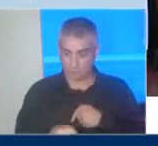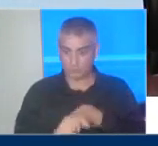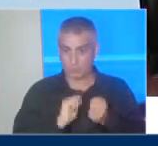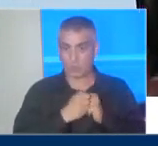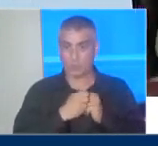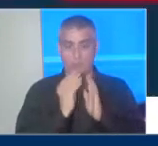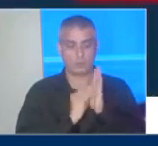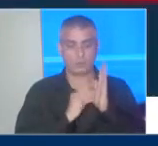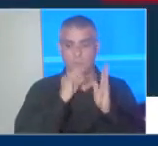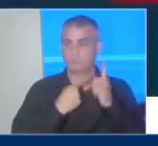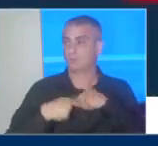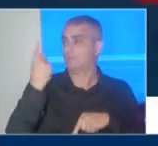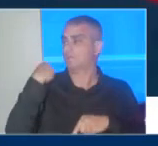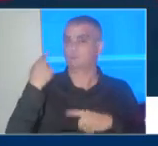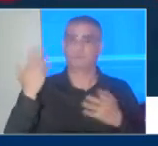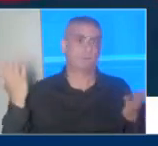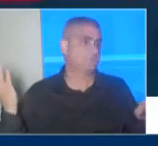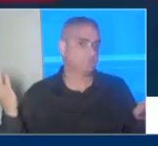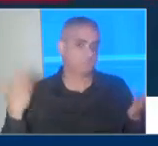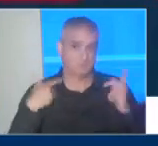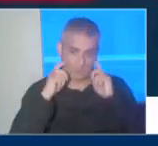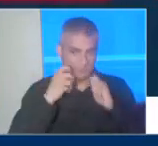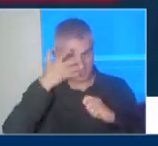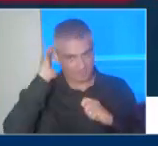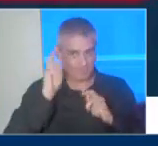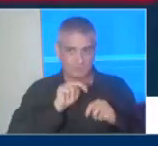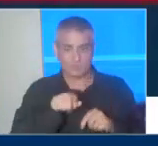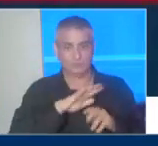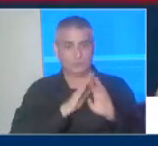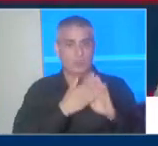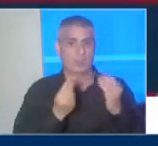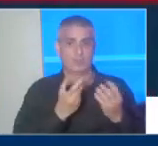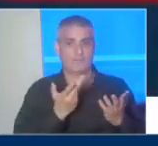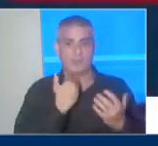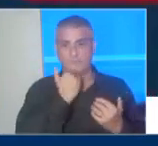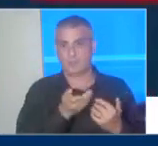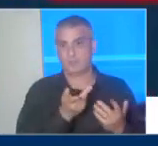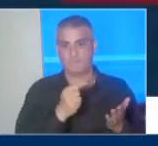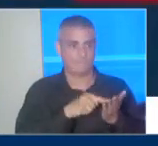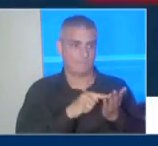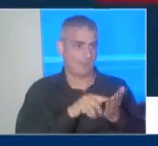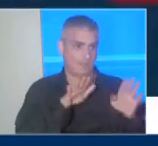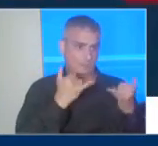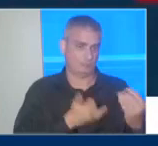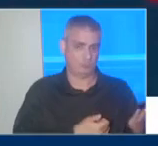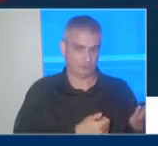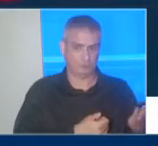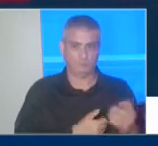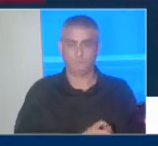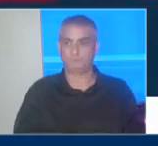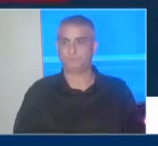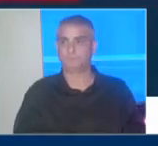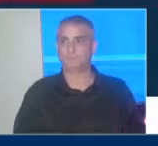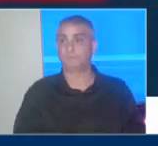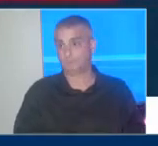או שזה דוח שעוסק בשנה הקודמת, וכמובן לא סמוך על יאיר לפיד בעניין הזה שכל דבר רע בעיניו זה בגלל הממשלה הנוכחית.